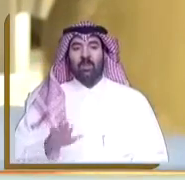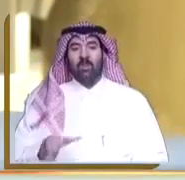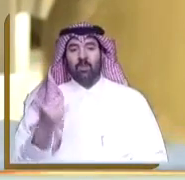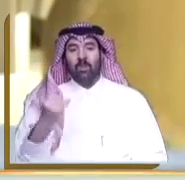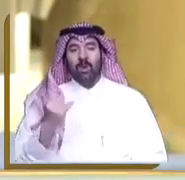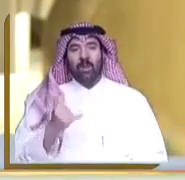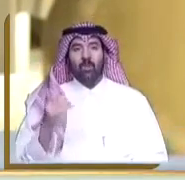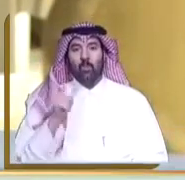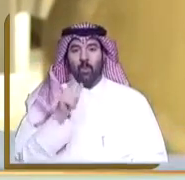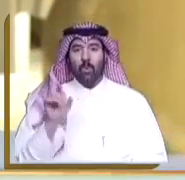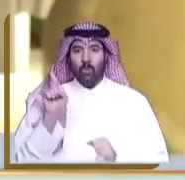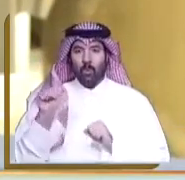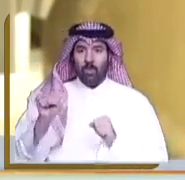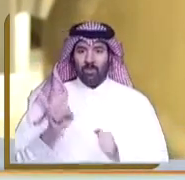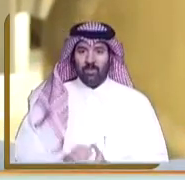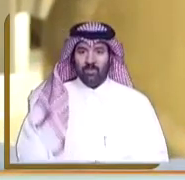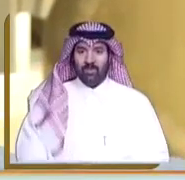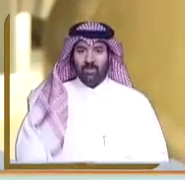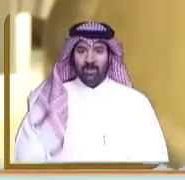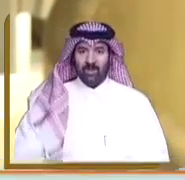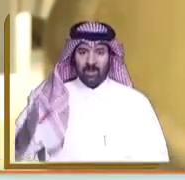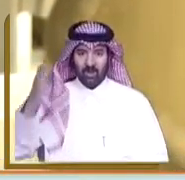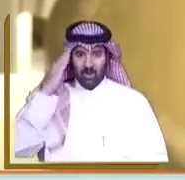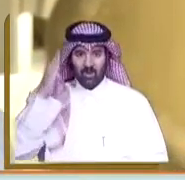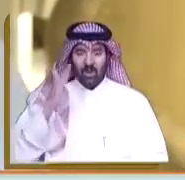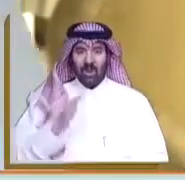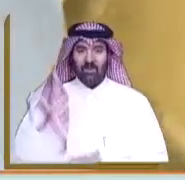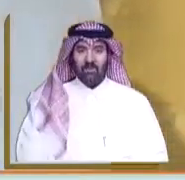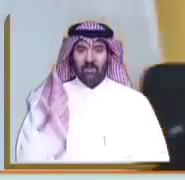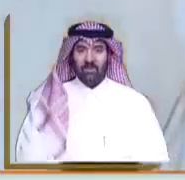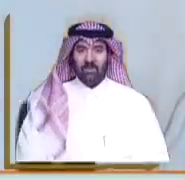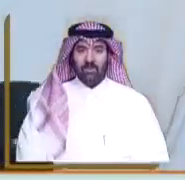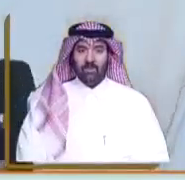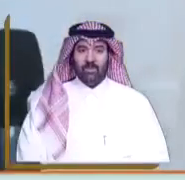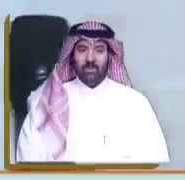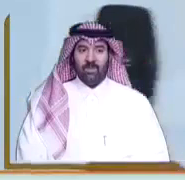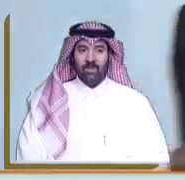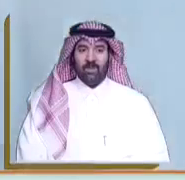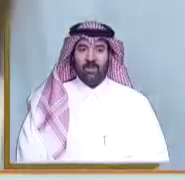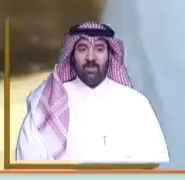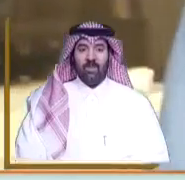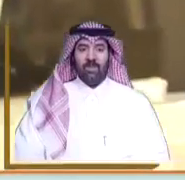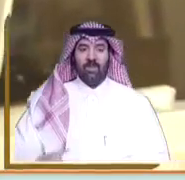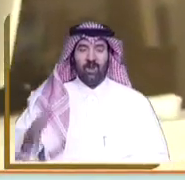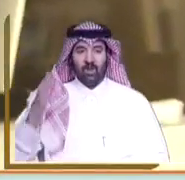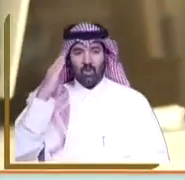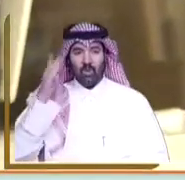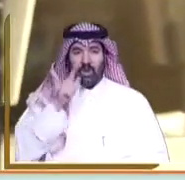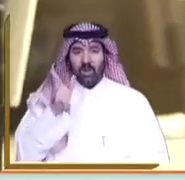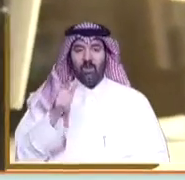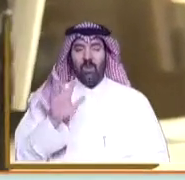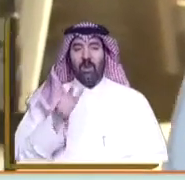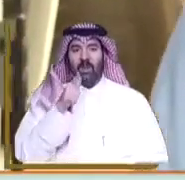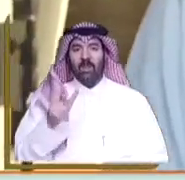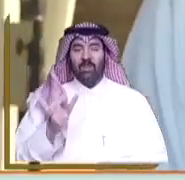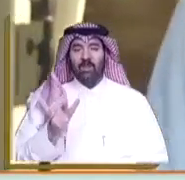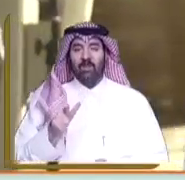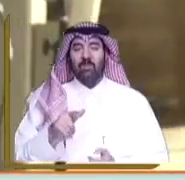له وقع خاص. شكرا، شكرا لكم، شكرا شكرا. نعم عبد الله، تقريبا نعم. هذه طبعا لمحة وجزء بسيط جيد